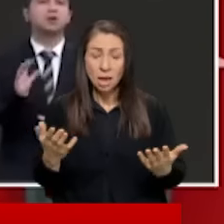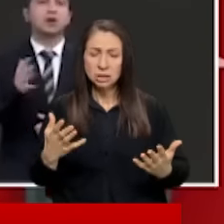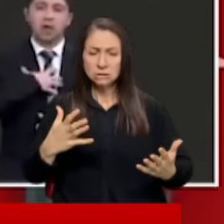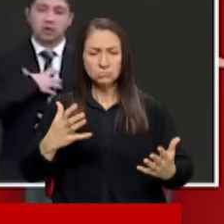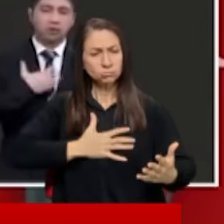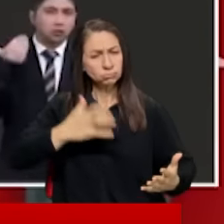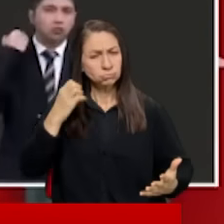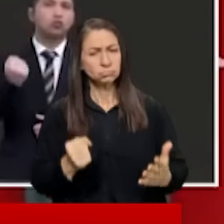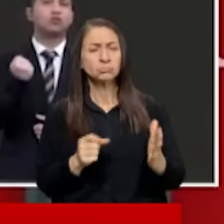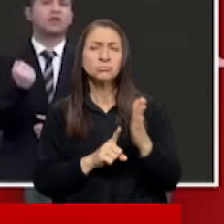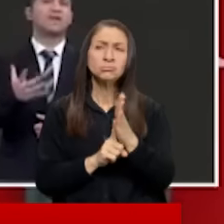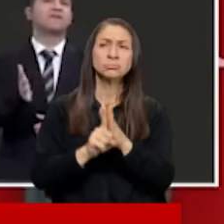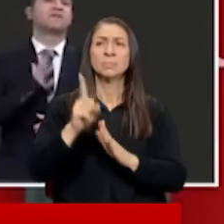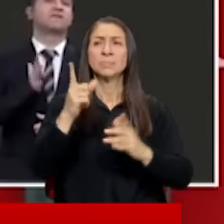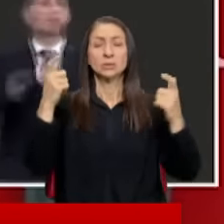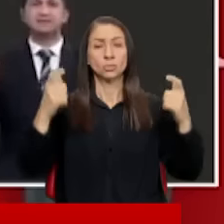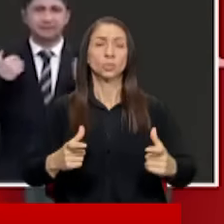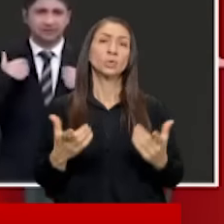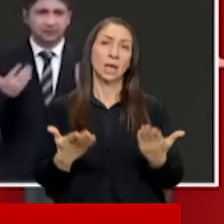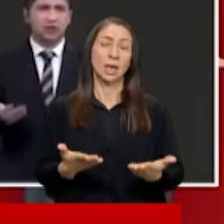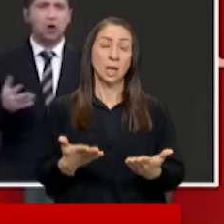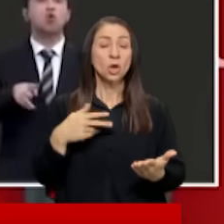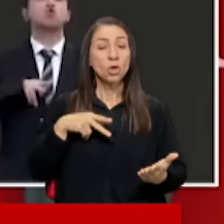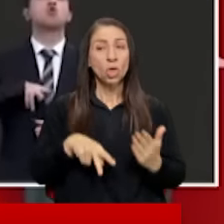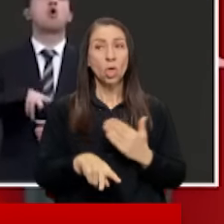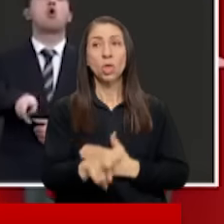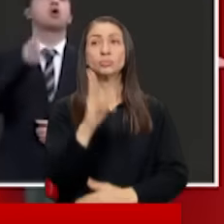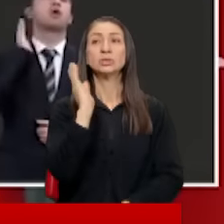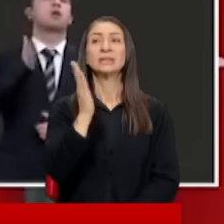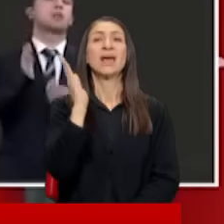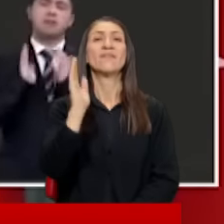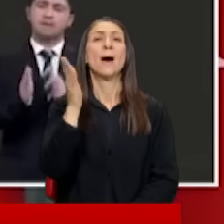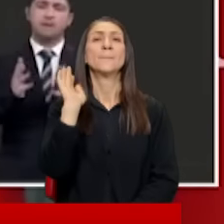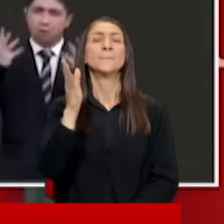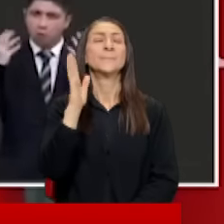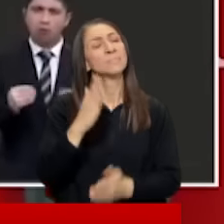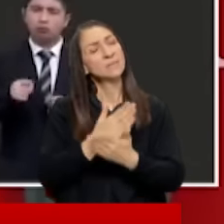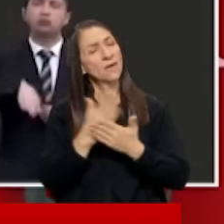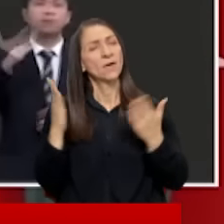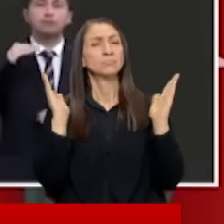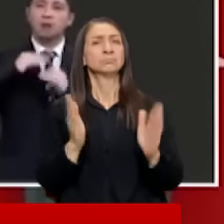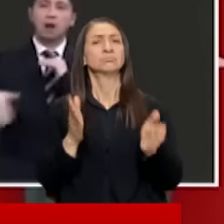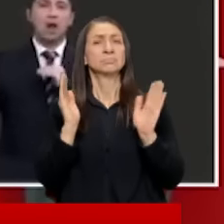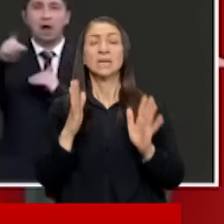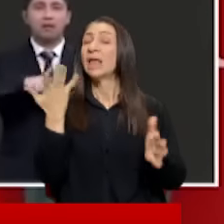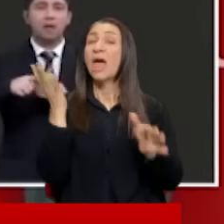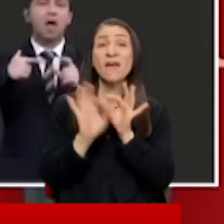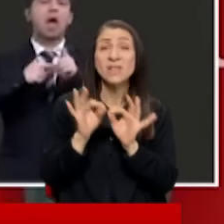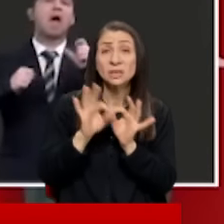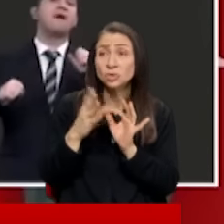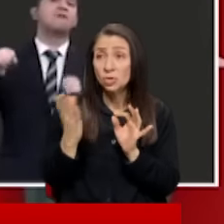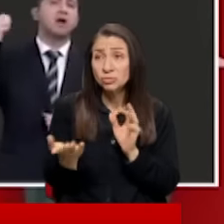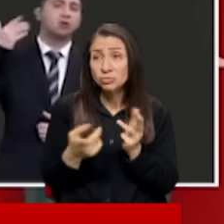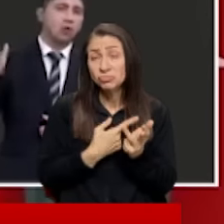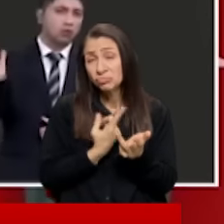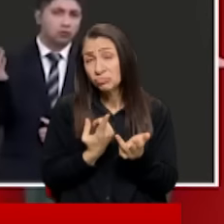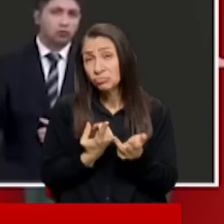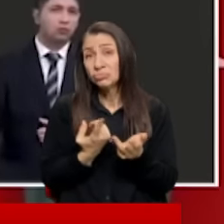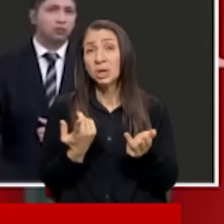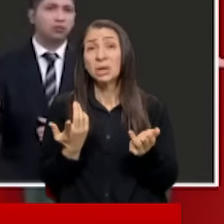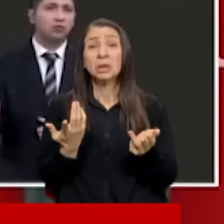kudrete sahip bir ülkedir. Yolumuza devam ettik, devam edeceğiz. Ne enflasyon,